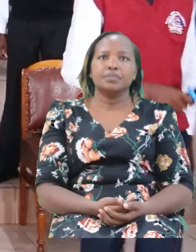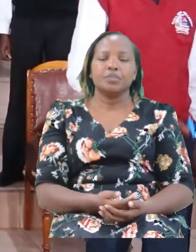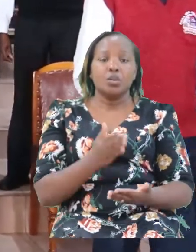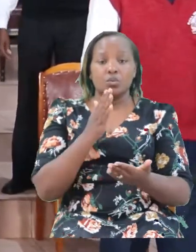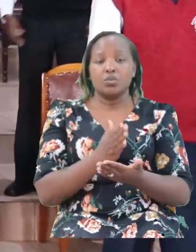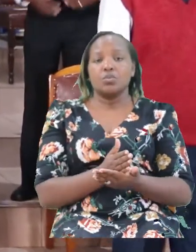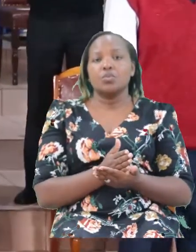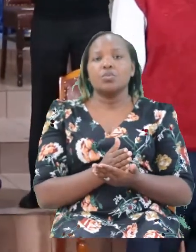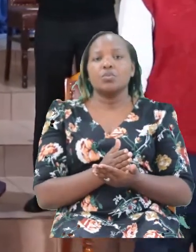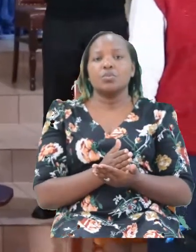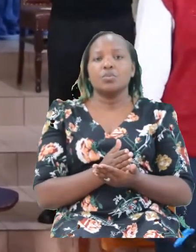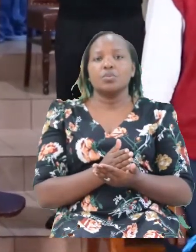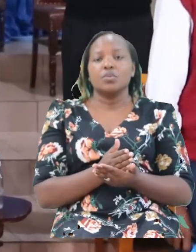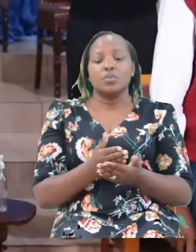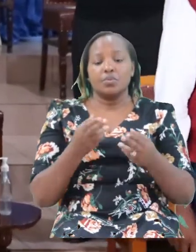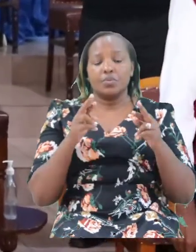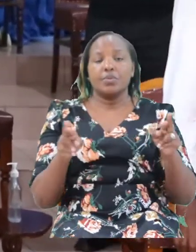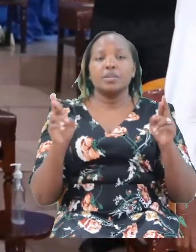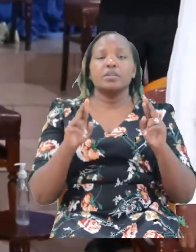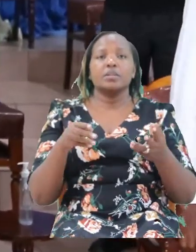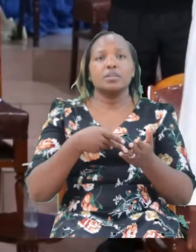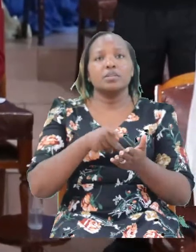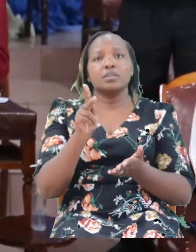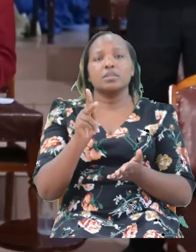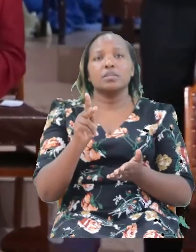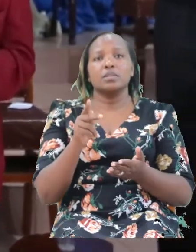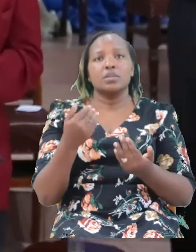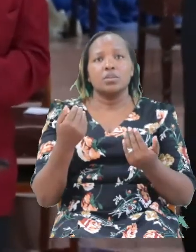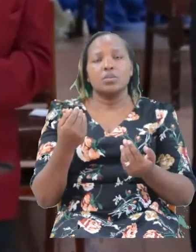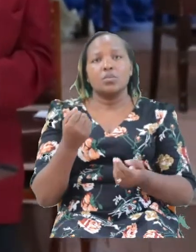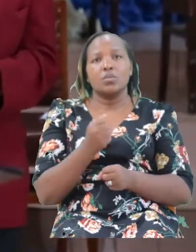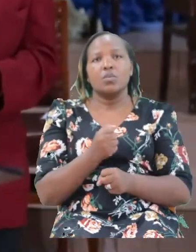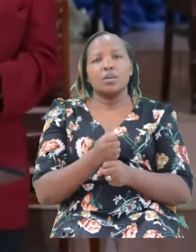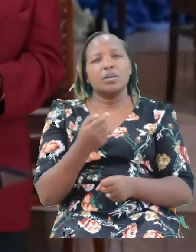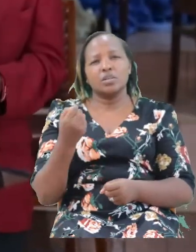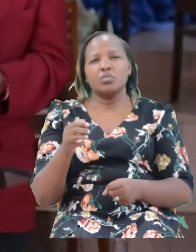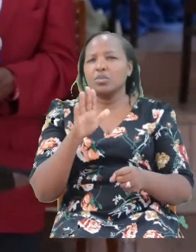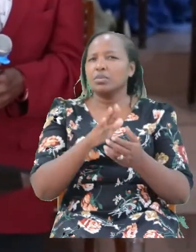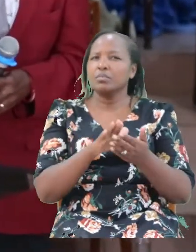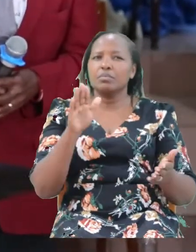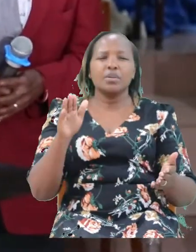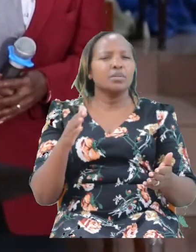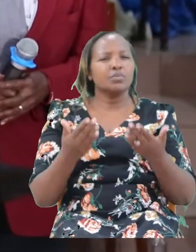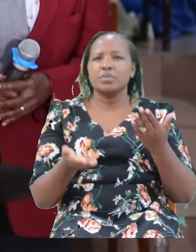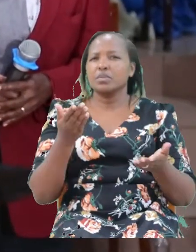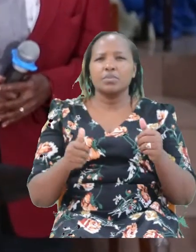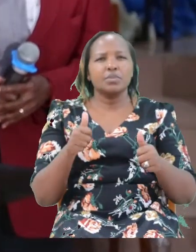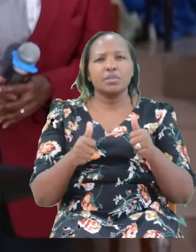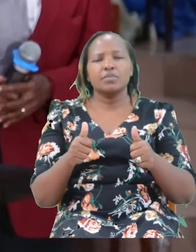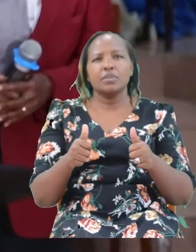kweli, tupo Bwana, tutume sisi, kazi ndogo, kazi kubwa, kazi yoyote ile.